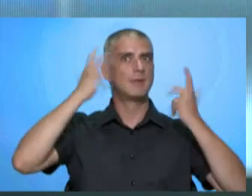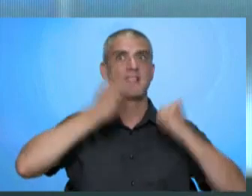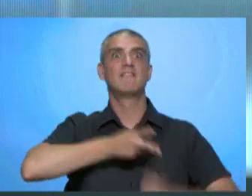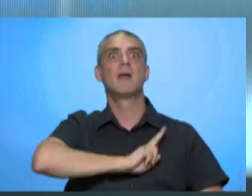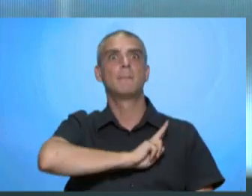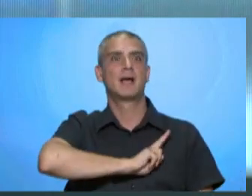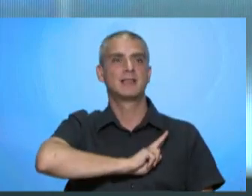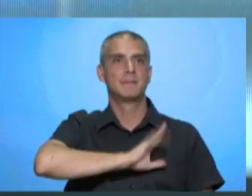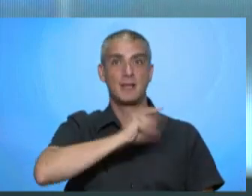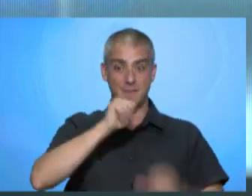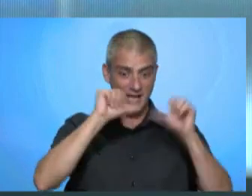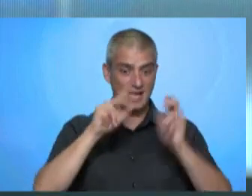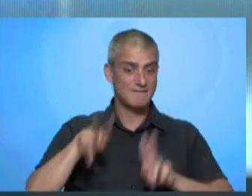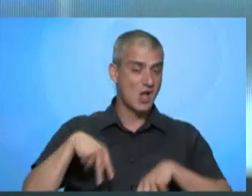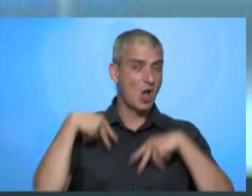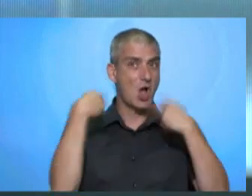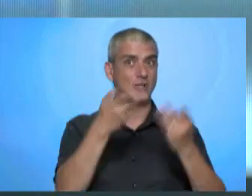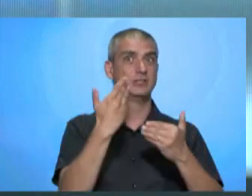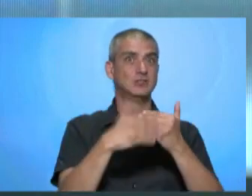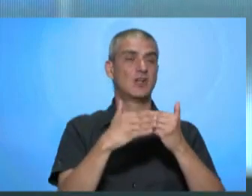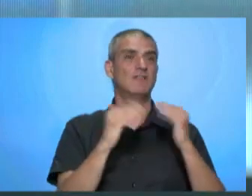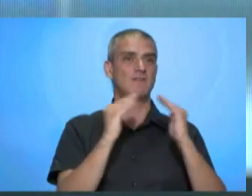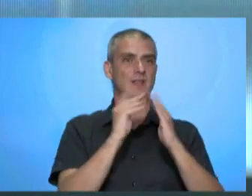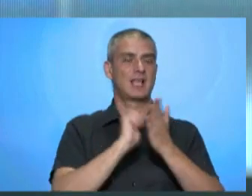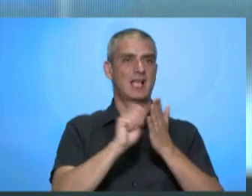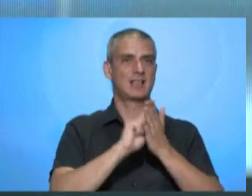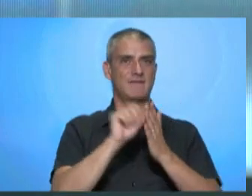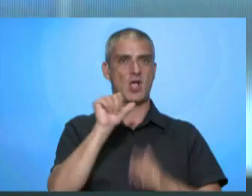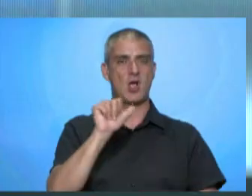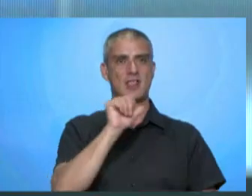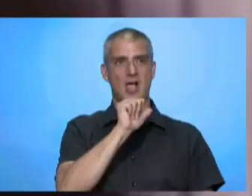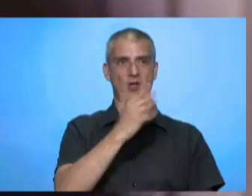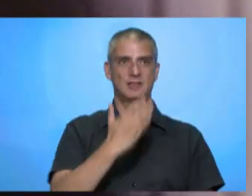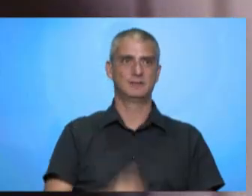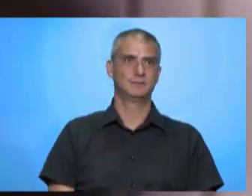הבריטים. האם הגביע חוזר סוף סוף הביתה? הנה הכתבה של אורן אהרוני.